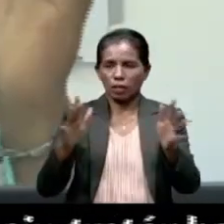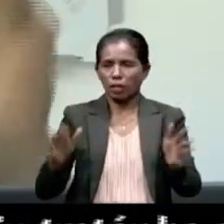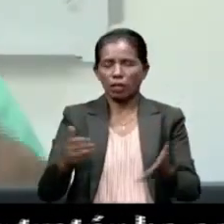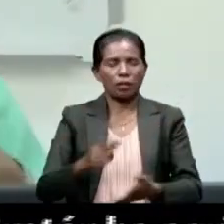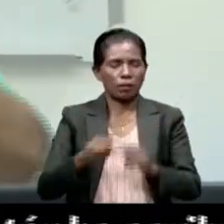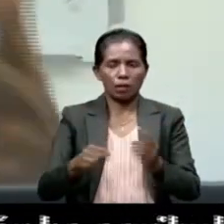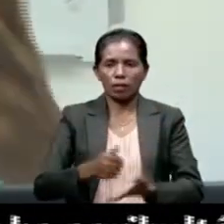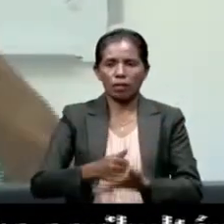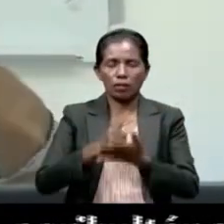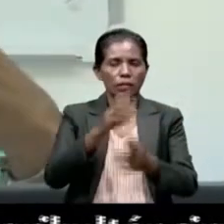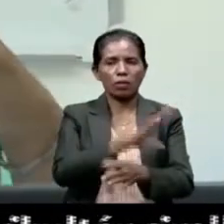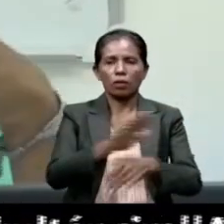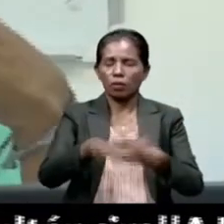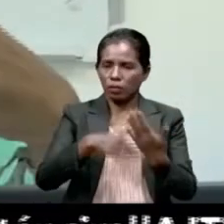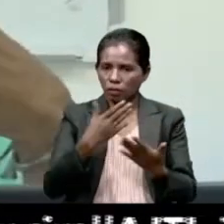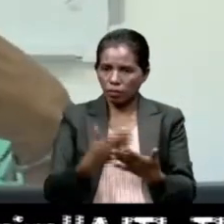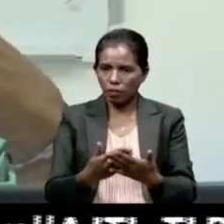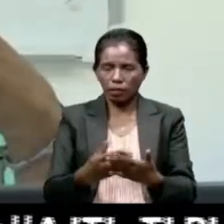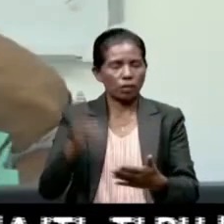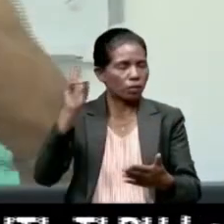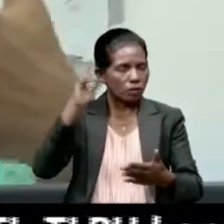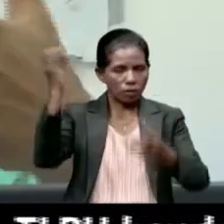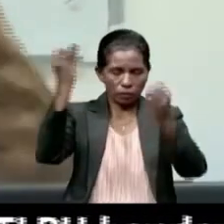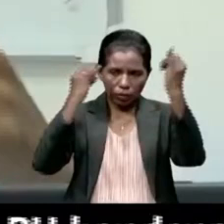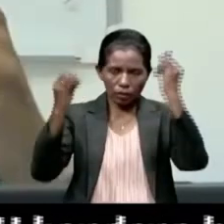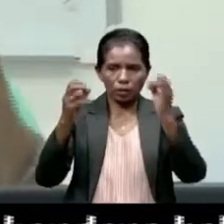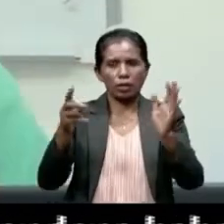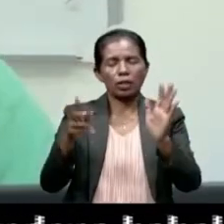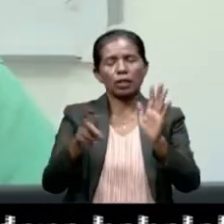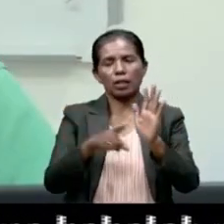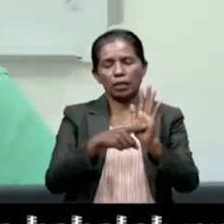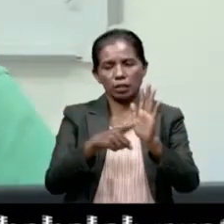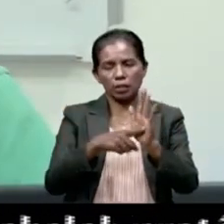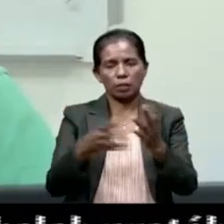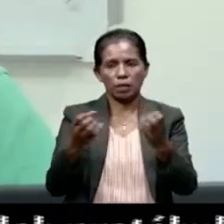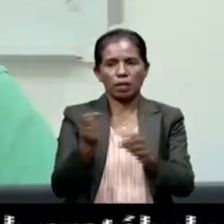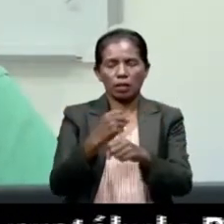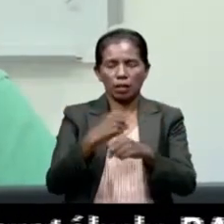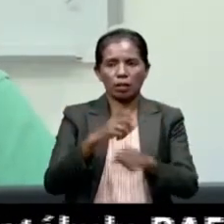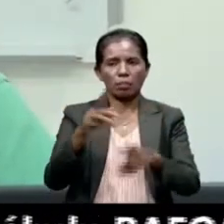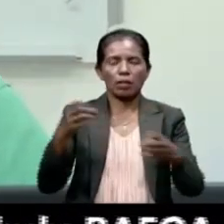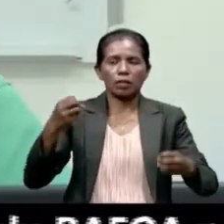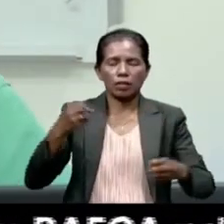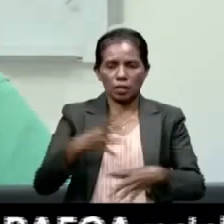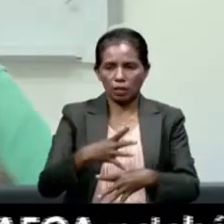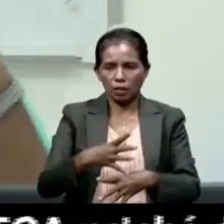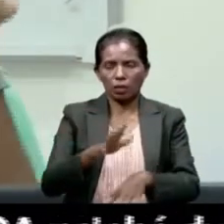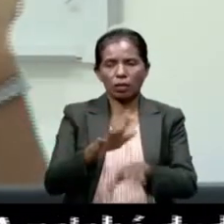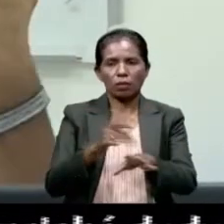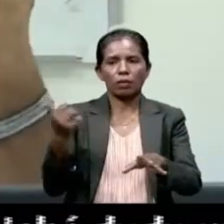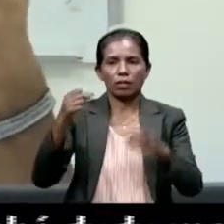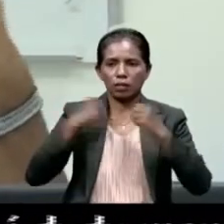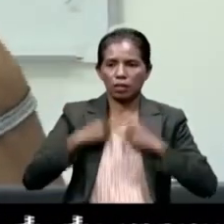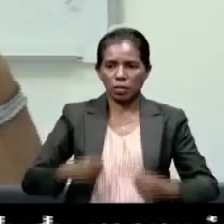laya labele kuro buat sini hotu ronan informasi yang negatif barak lu. Anto hal ema tau barak liu no afeta sirane